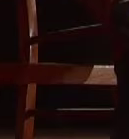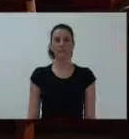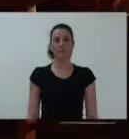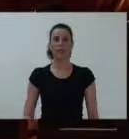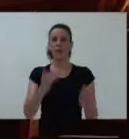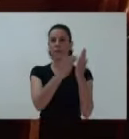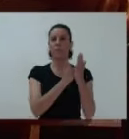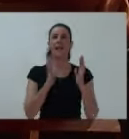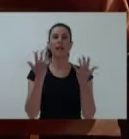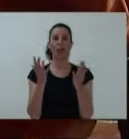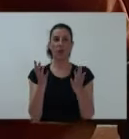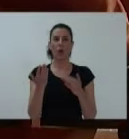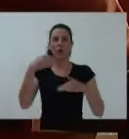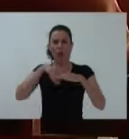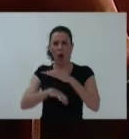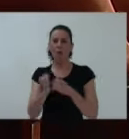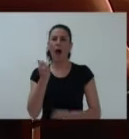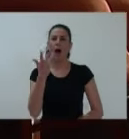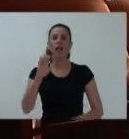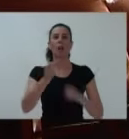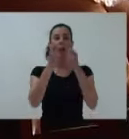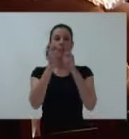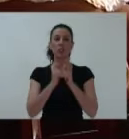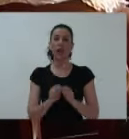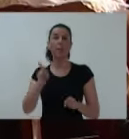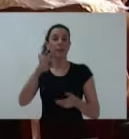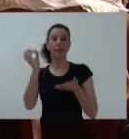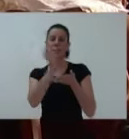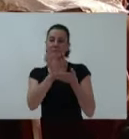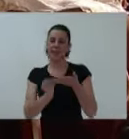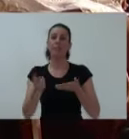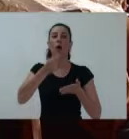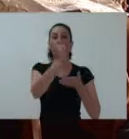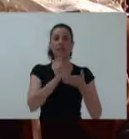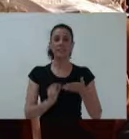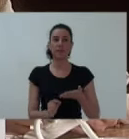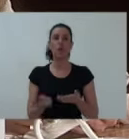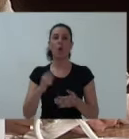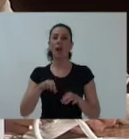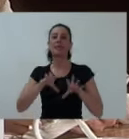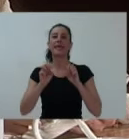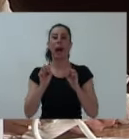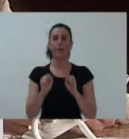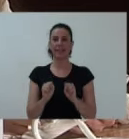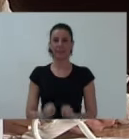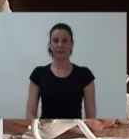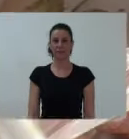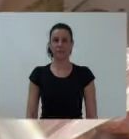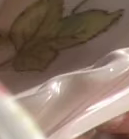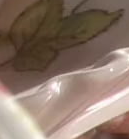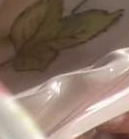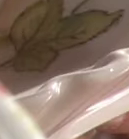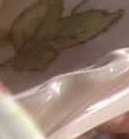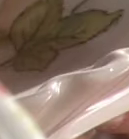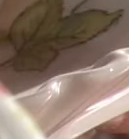القسم اليدوي ويحوي عدداً من المشاغل مثل التطريز والرسم على السيراميك